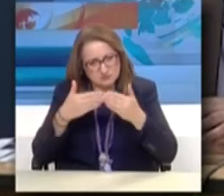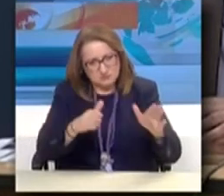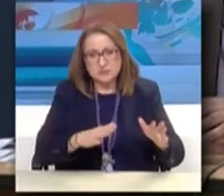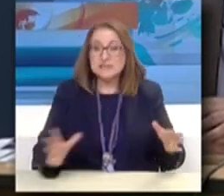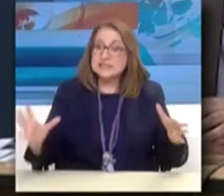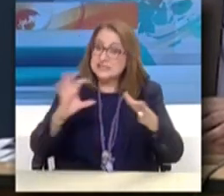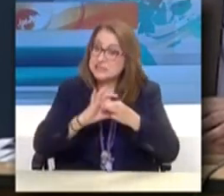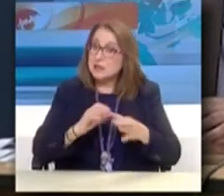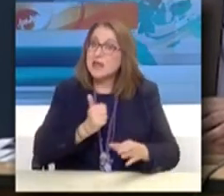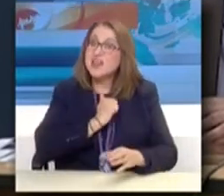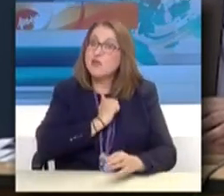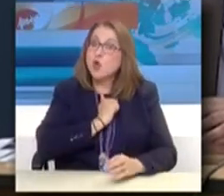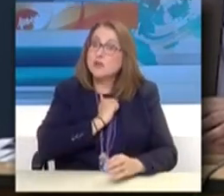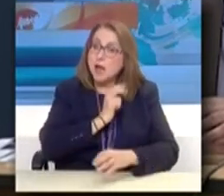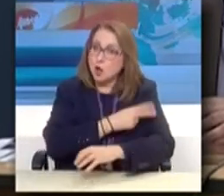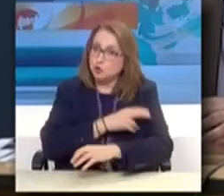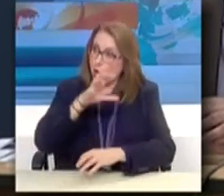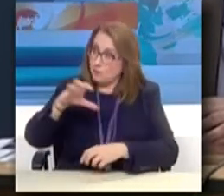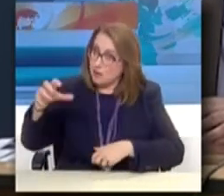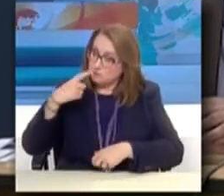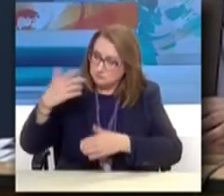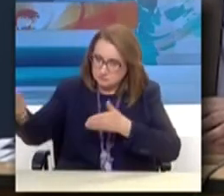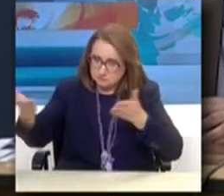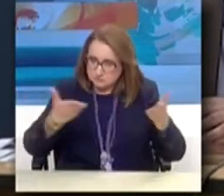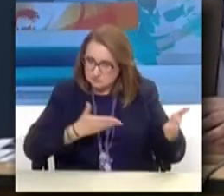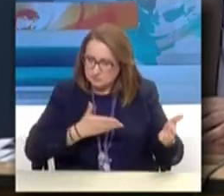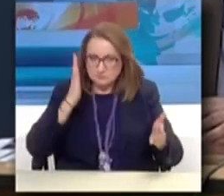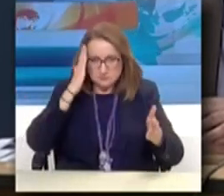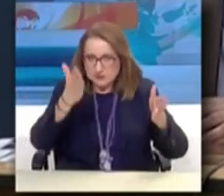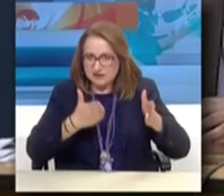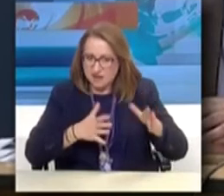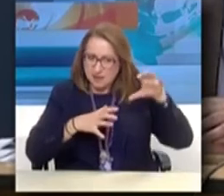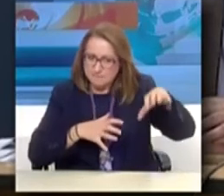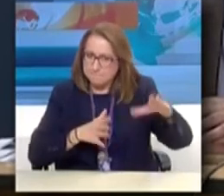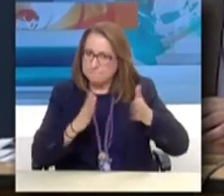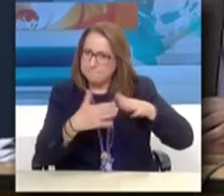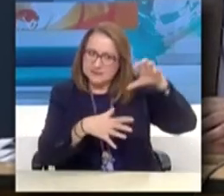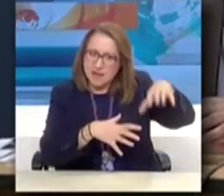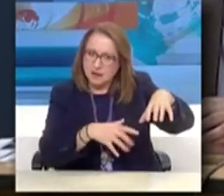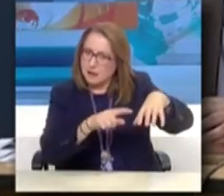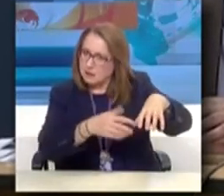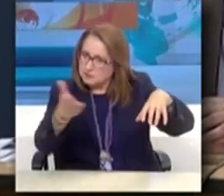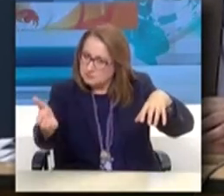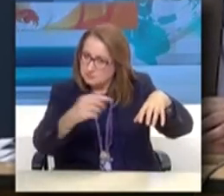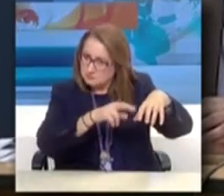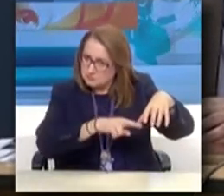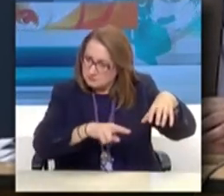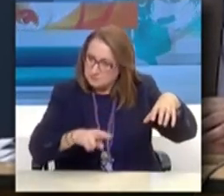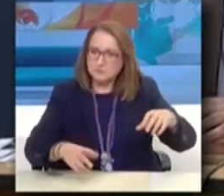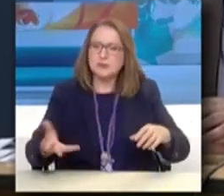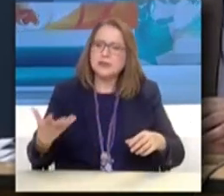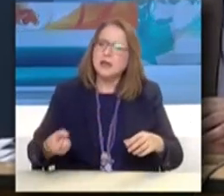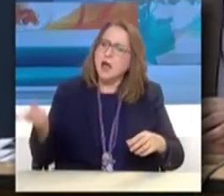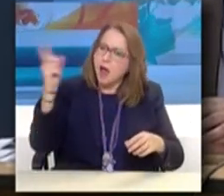τομέα, ο οποίος μας έχει προσφέρει επιπλέον κλίνες εντατικής θεραπείας, και υπάρχουν και άλλα σχέδια, όπως έχετε δει στο